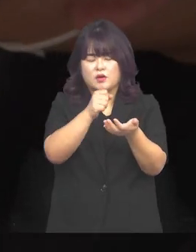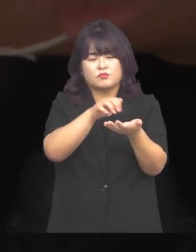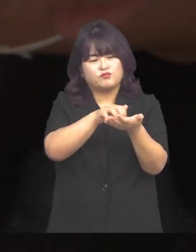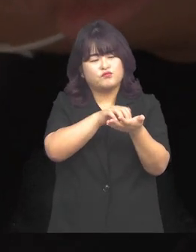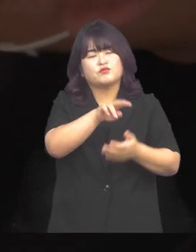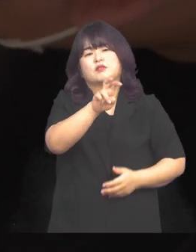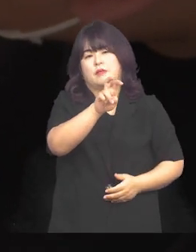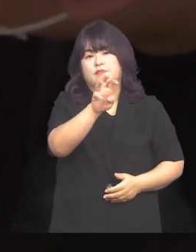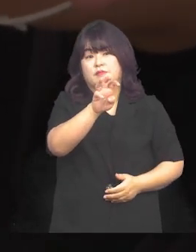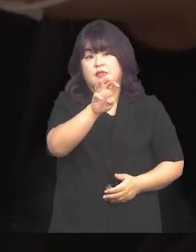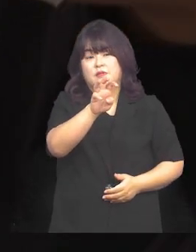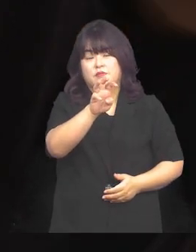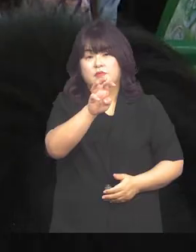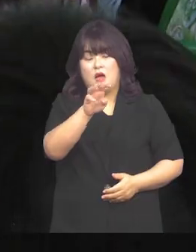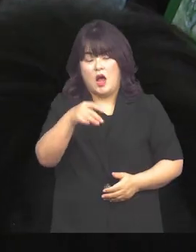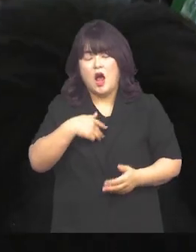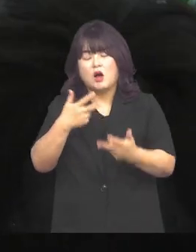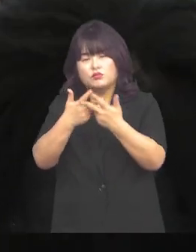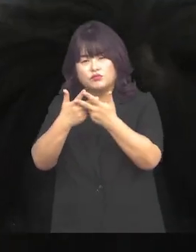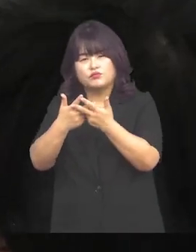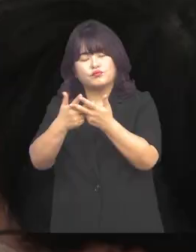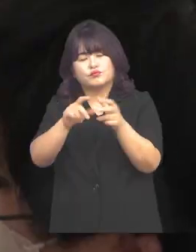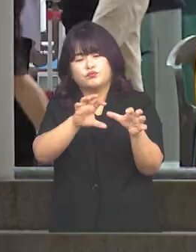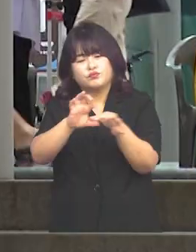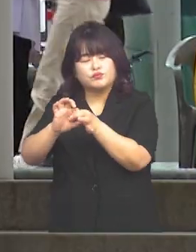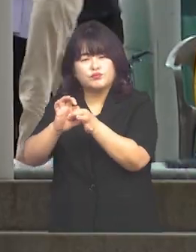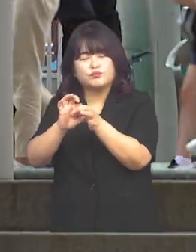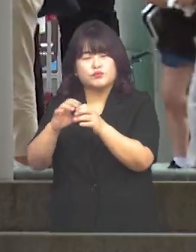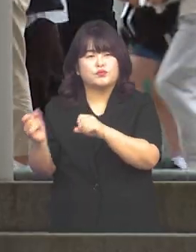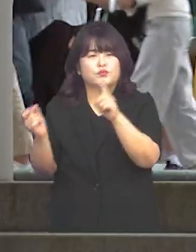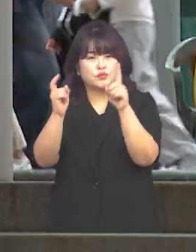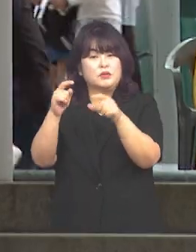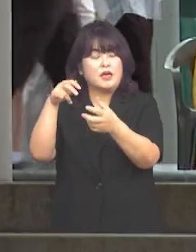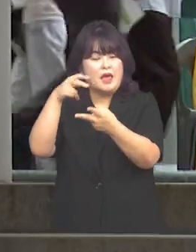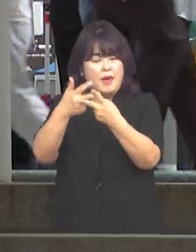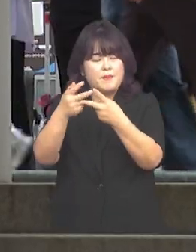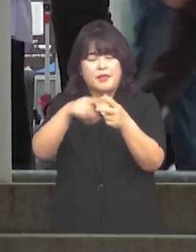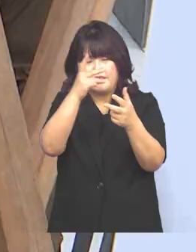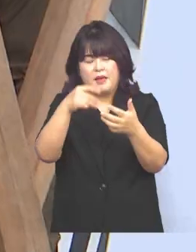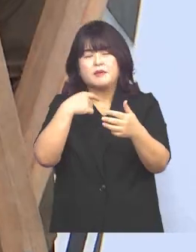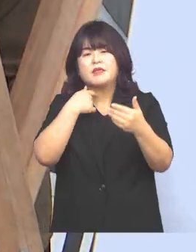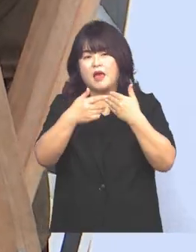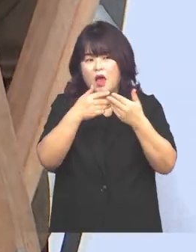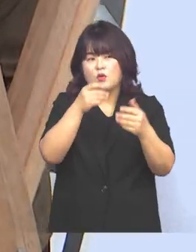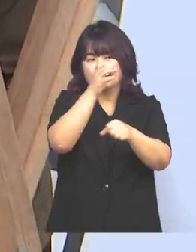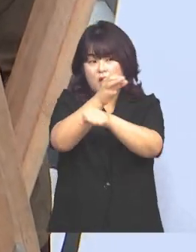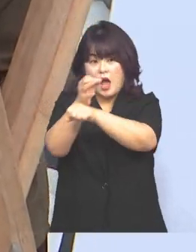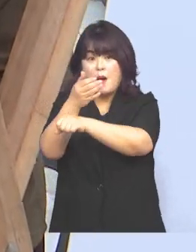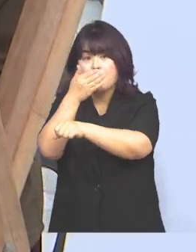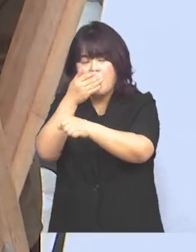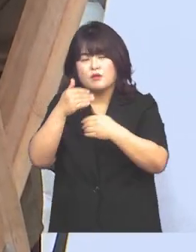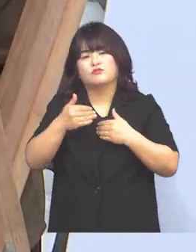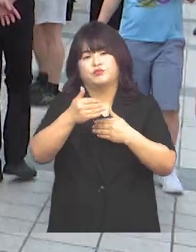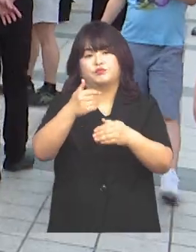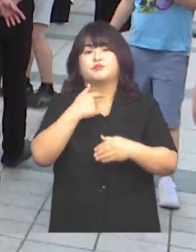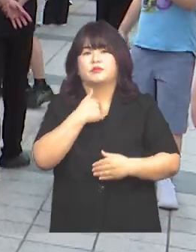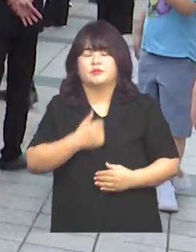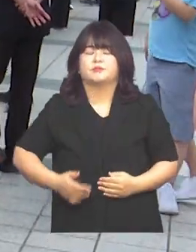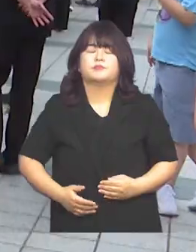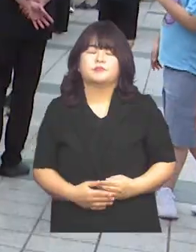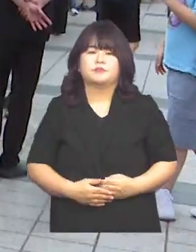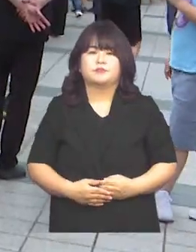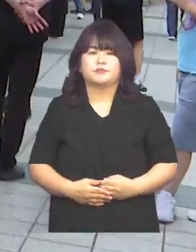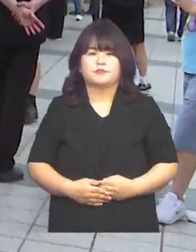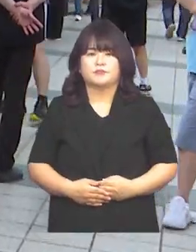개 사회적 기업, 협동조합, 자활기업 등이 참여하여 시민들이 제품을 체험, 구매할 수 있도록 진행됐습니다.